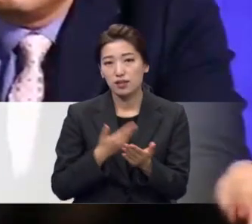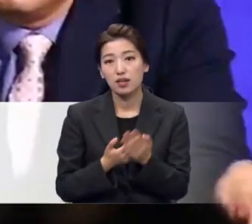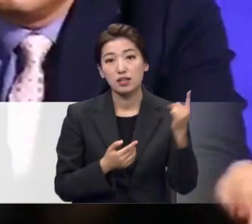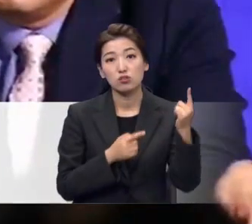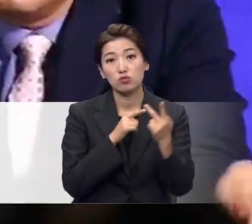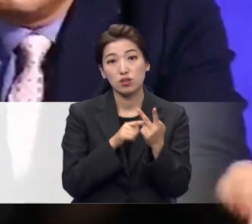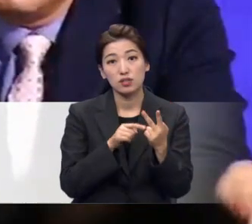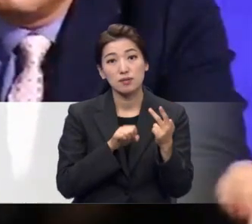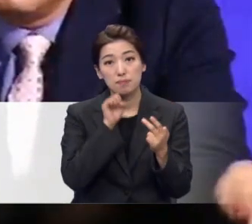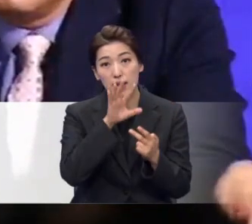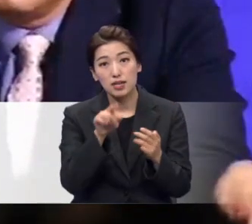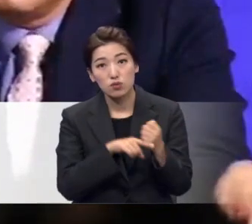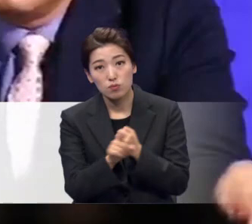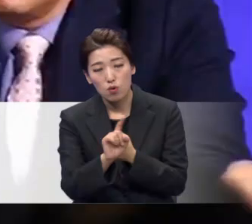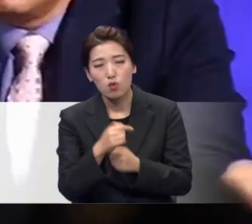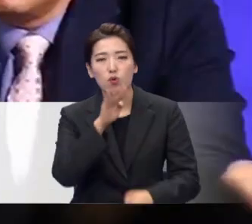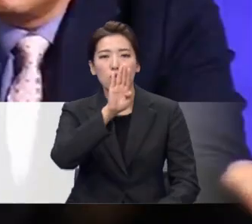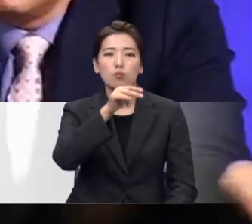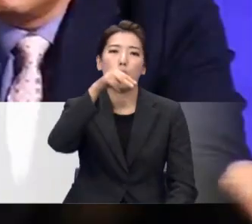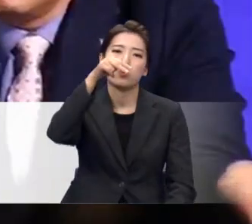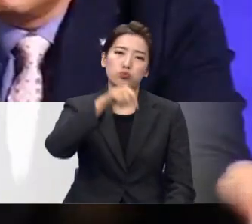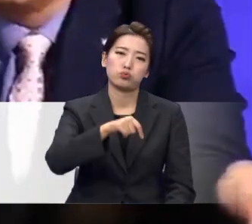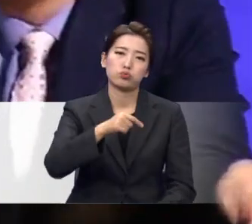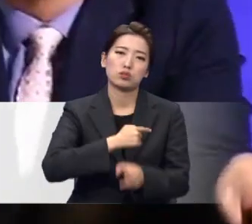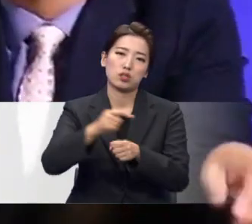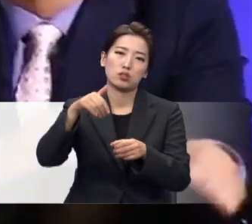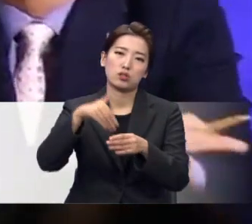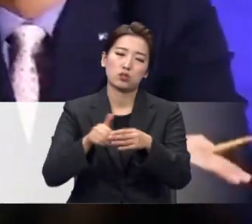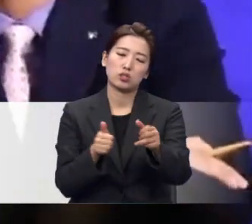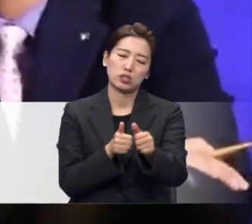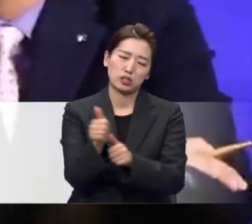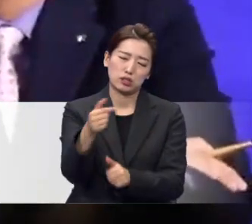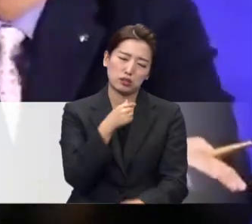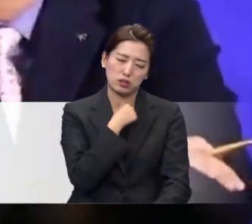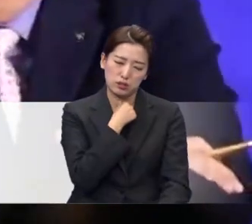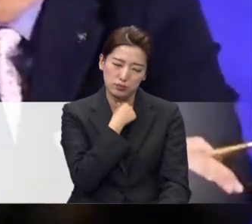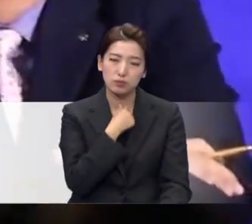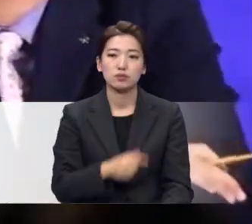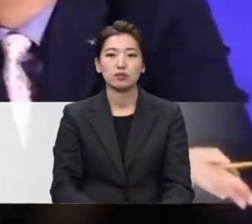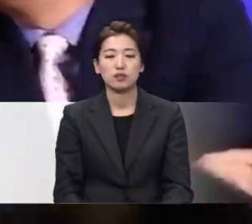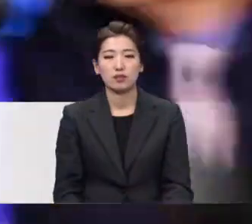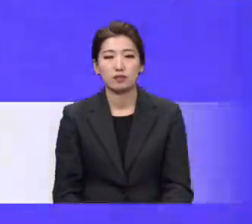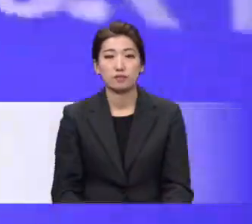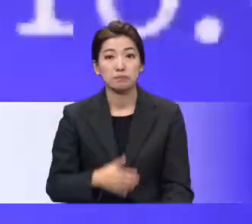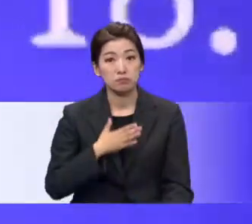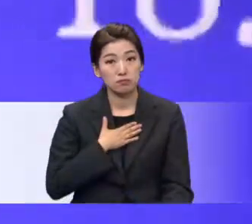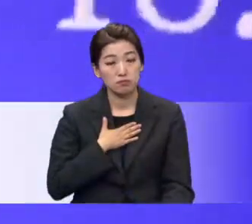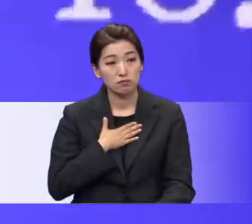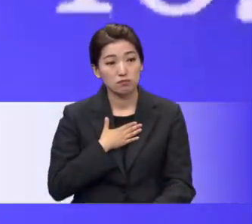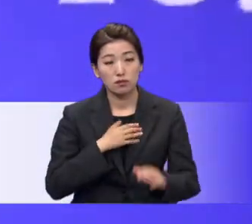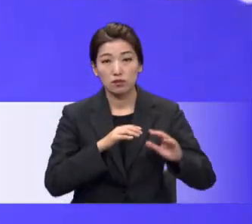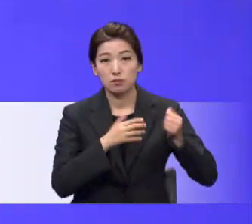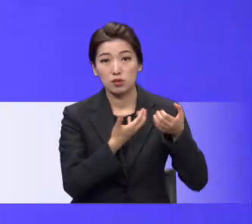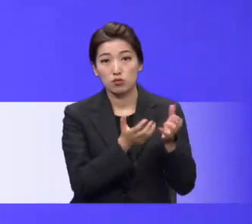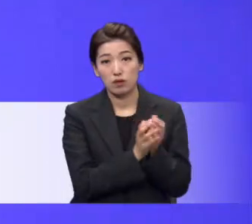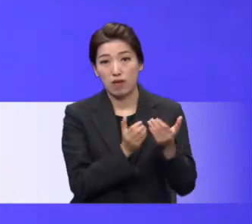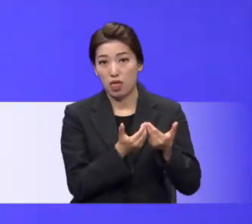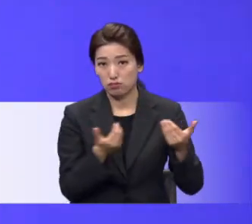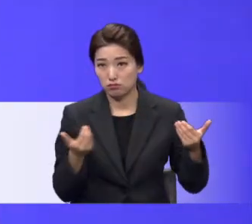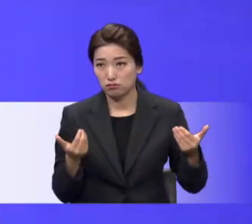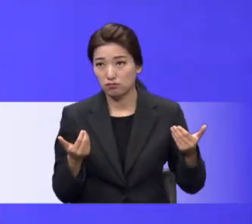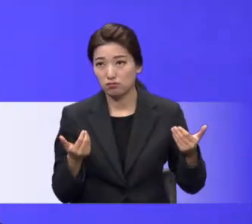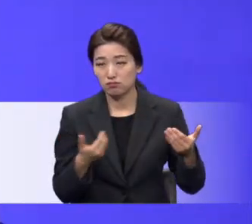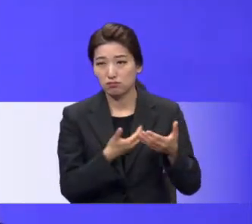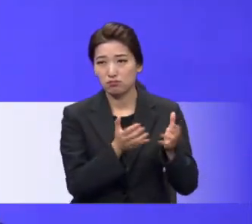고민하고 있기 때문입니다 예 어 헤어질 결심이라도 이야기 저는